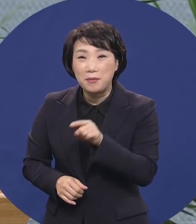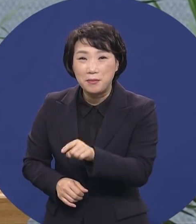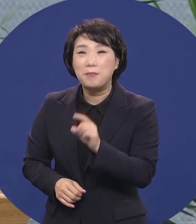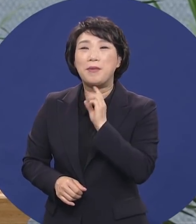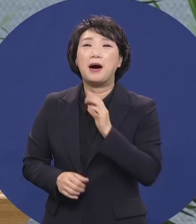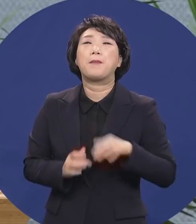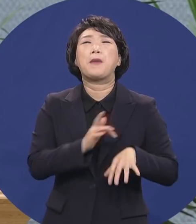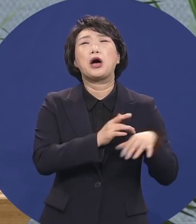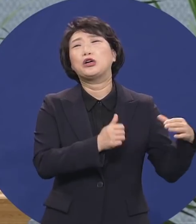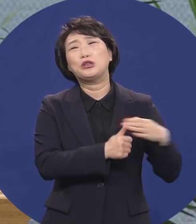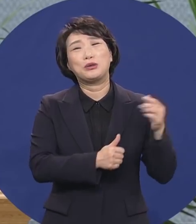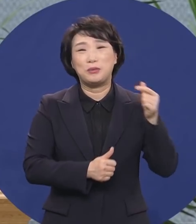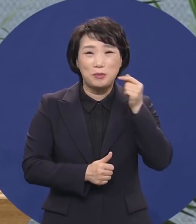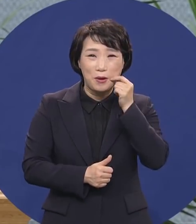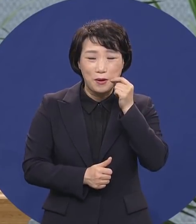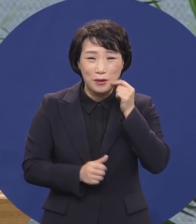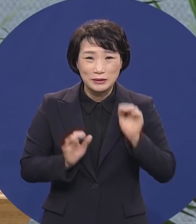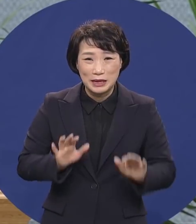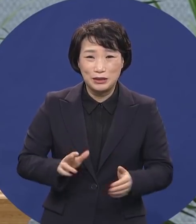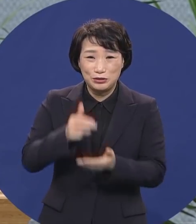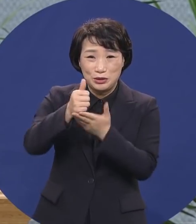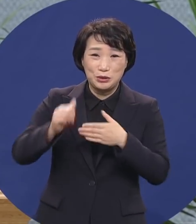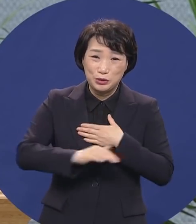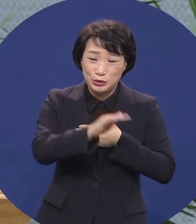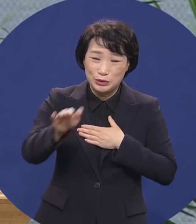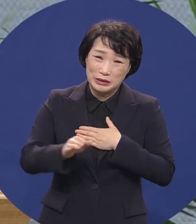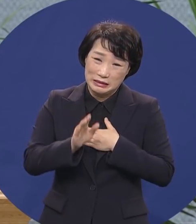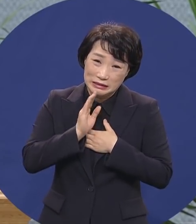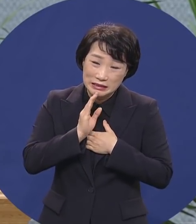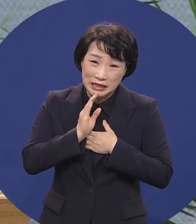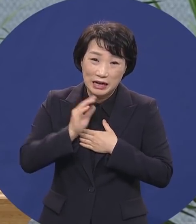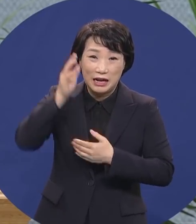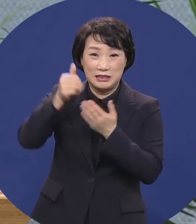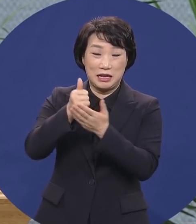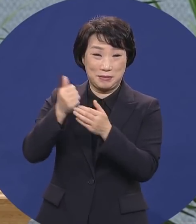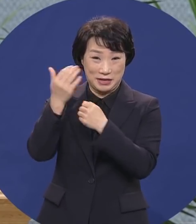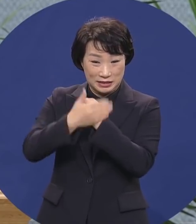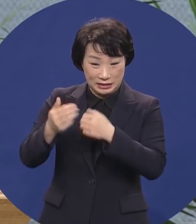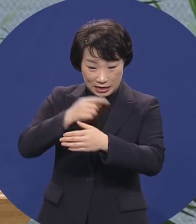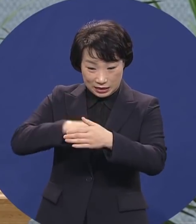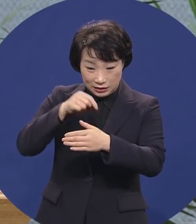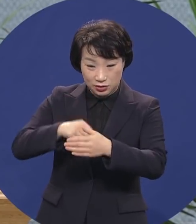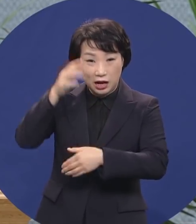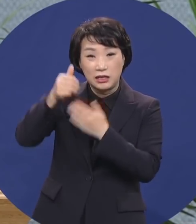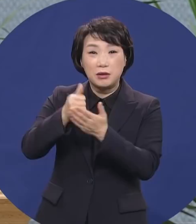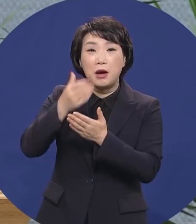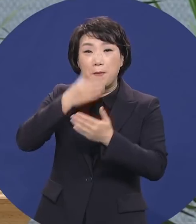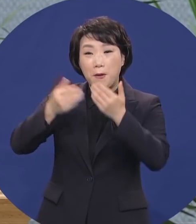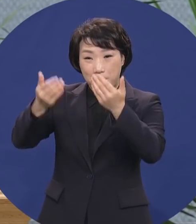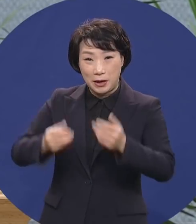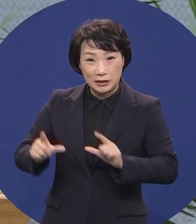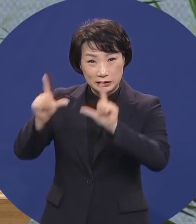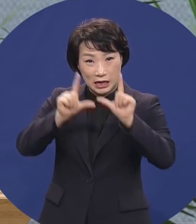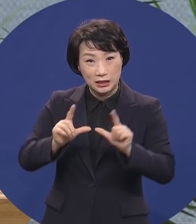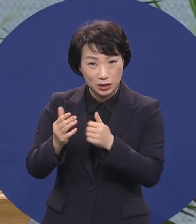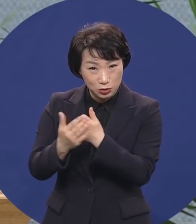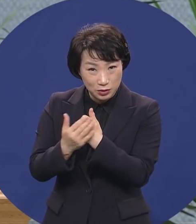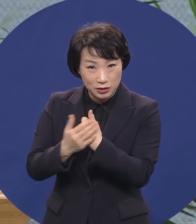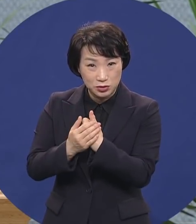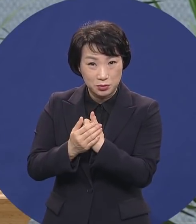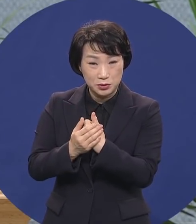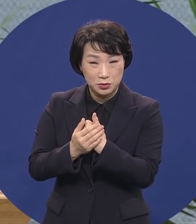마귀가 해볼 수 없습니다. 주님, 우리는 정말로 하나님 은혜 가운데 하나님의 축복으로 살기